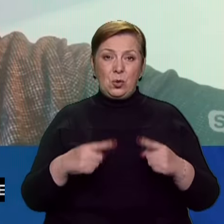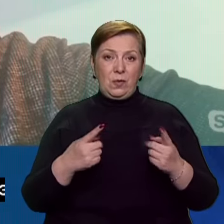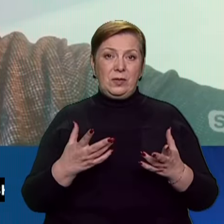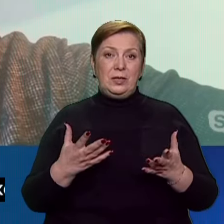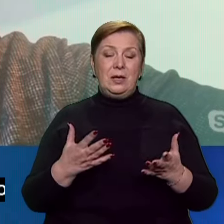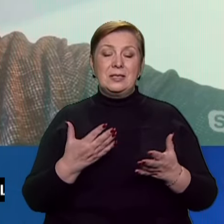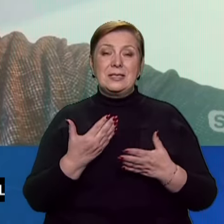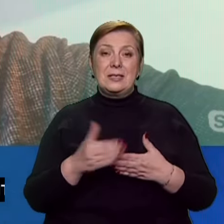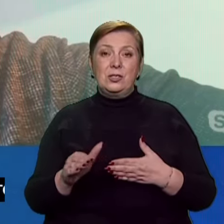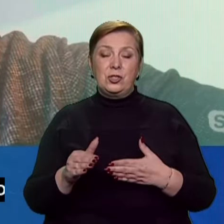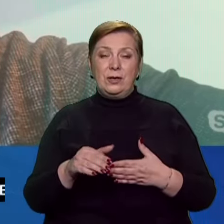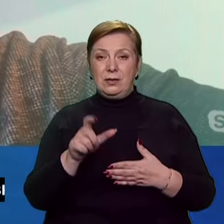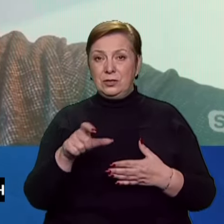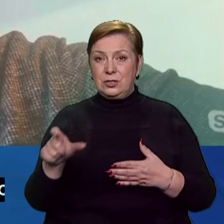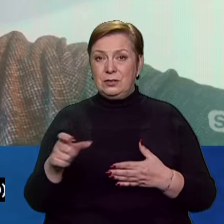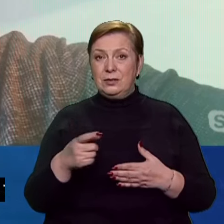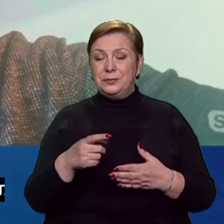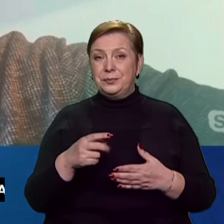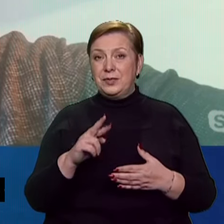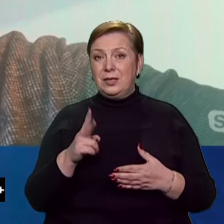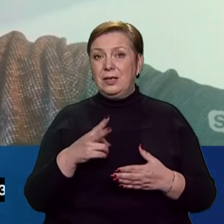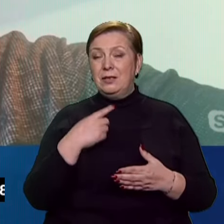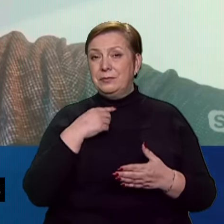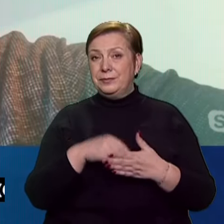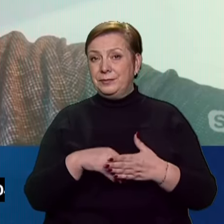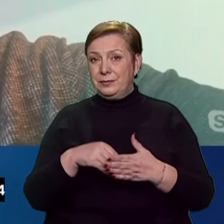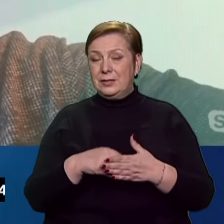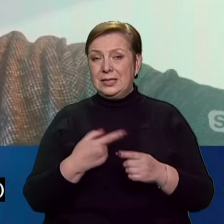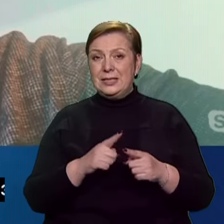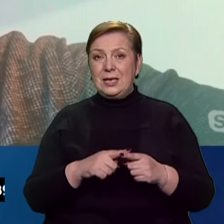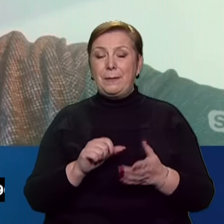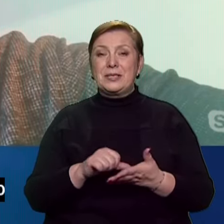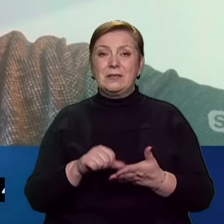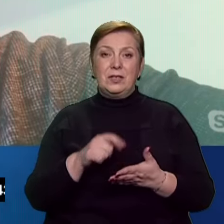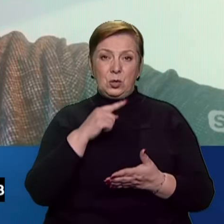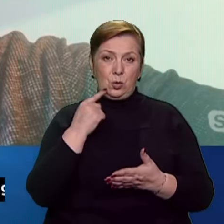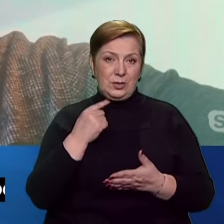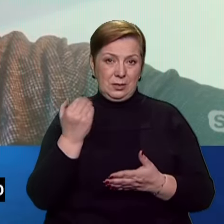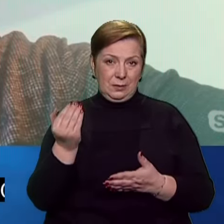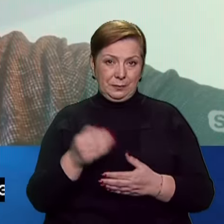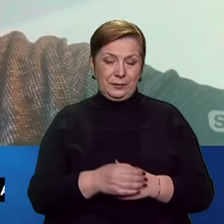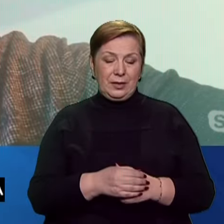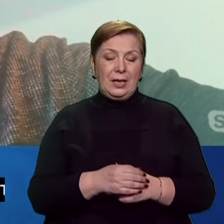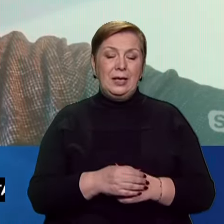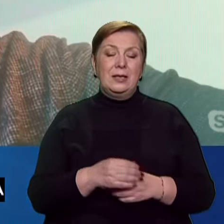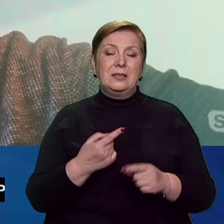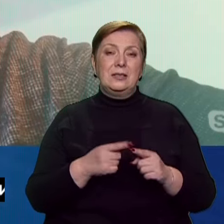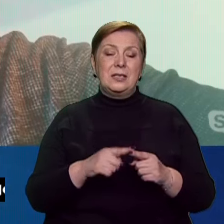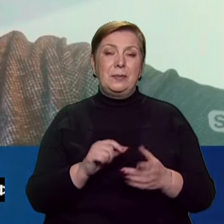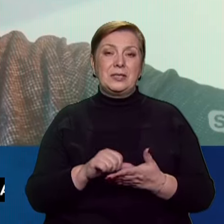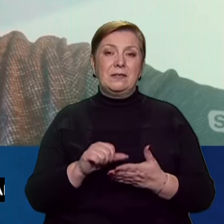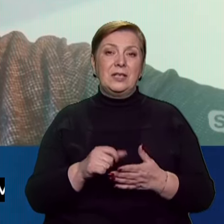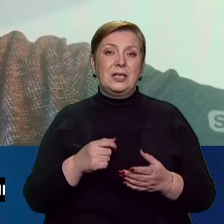які умовно голосували на виборах Путіна, це саме представники Російської Федерації, це